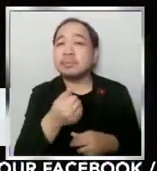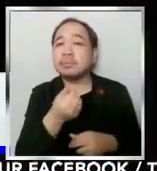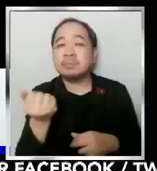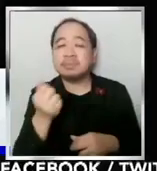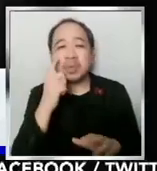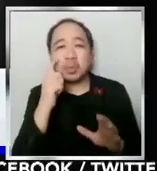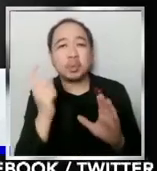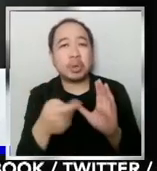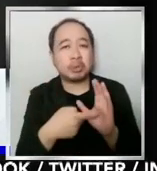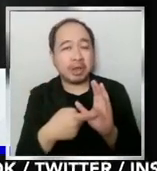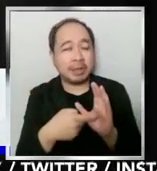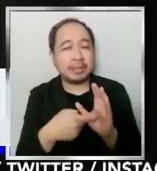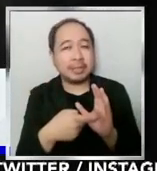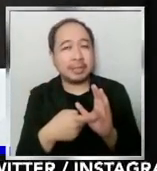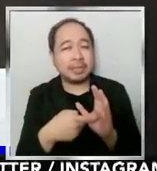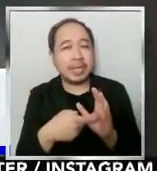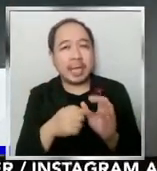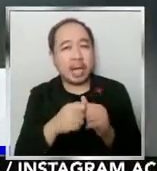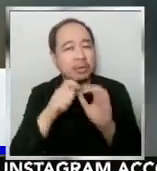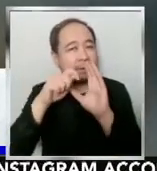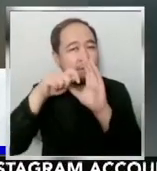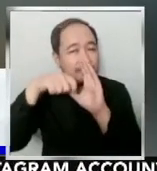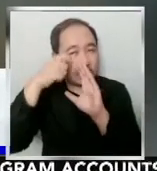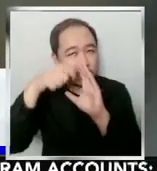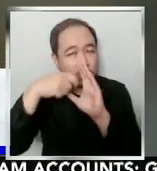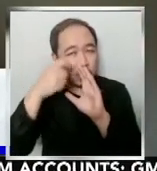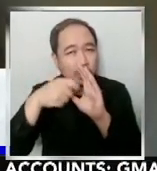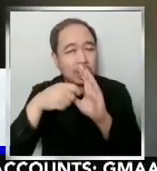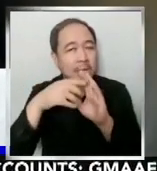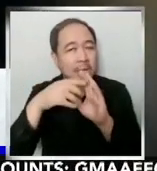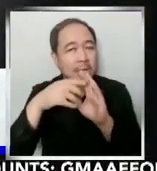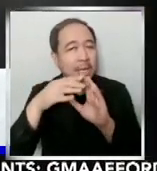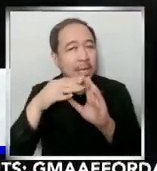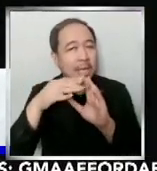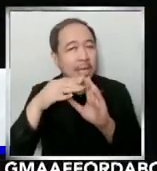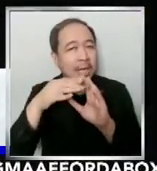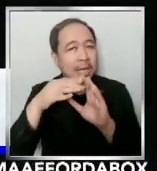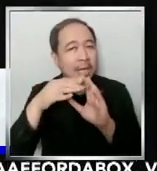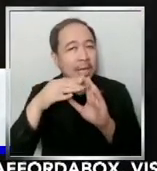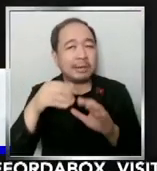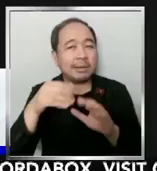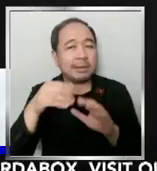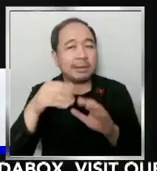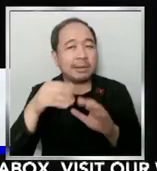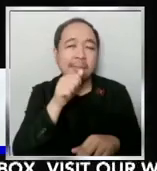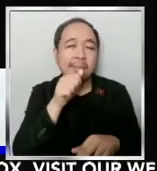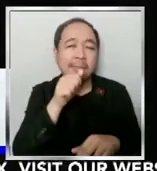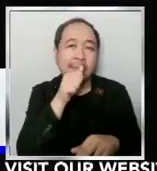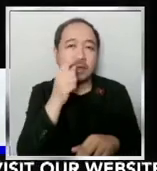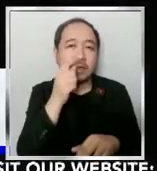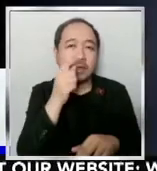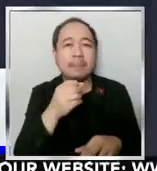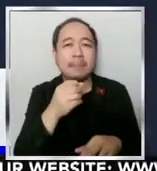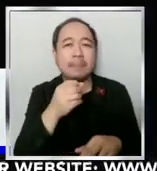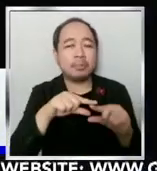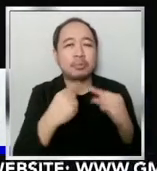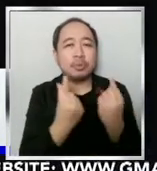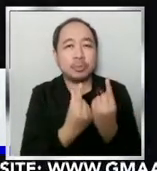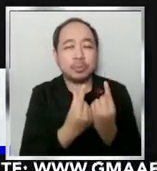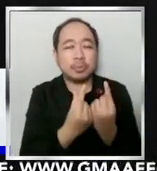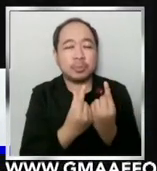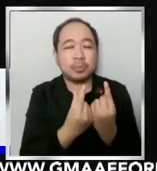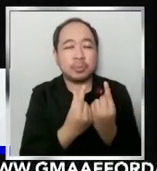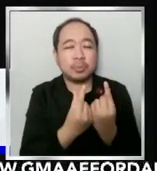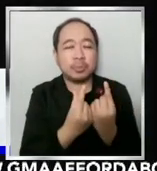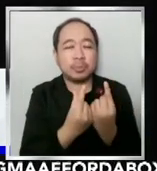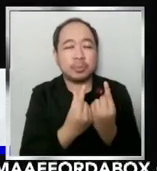ENHYPEN ang pag-video at anilay tila paglabag sa privacy ng K-pop group. Pinuna rin niya ng OTS dahil